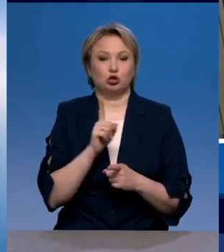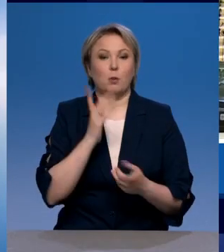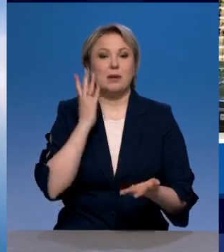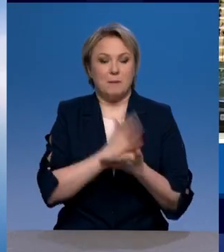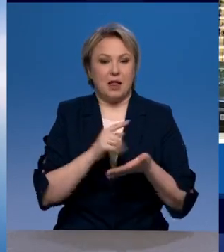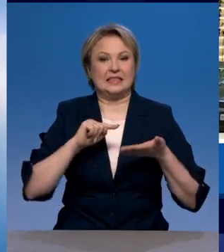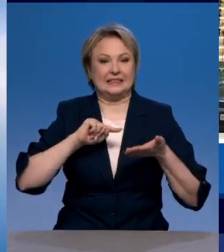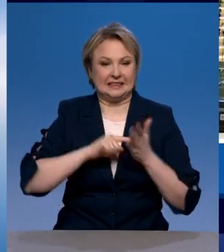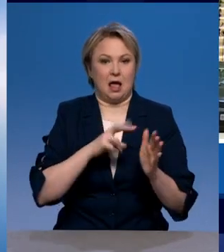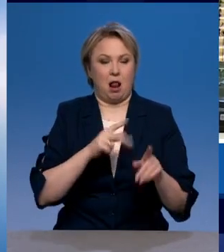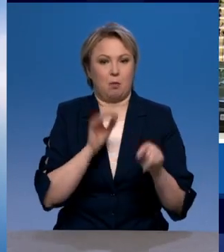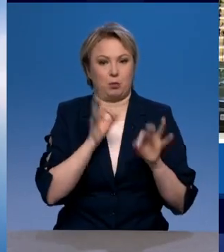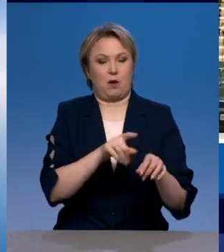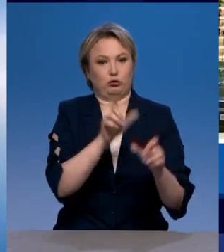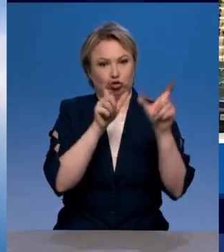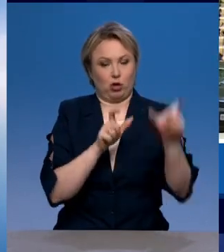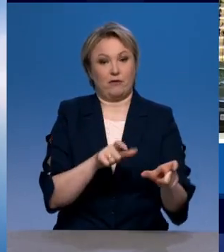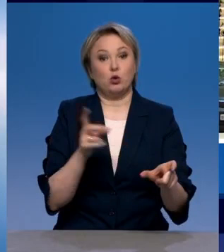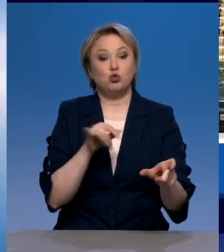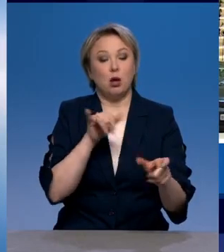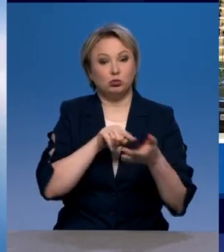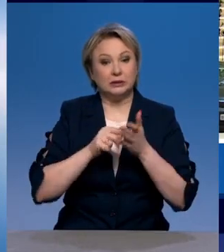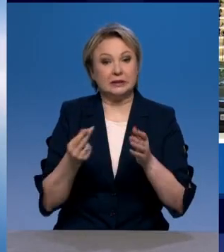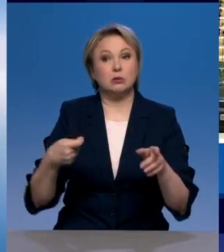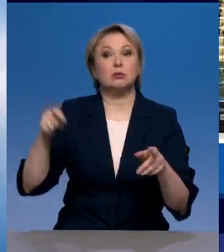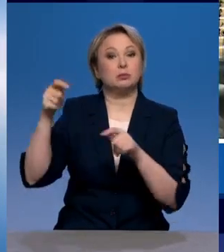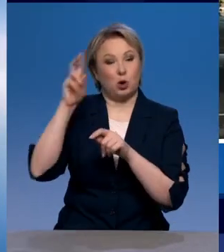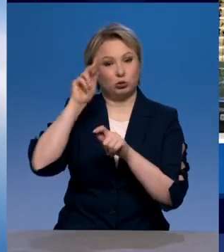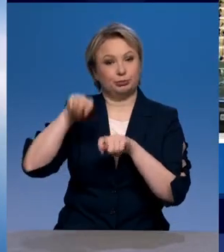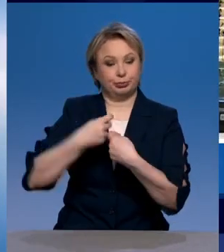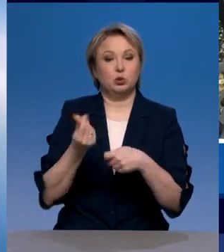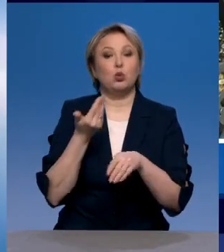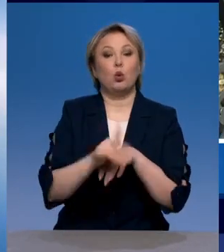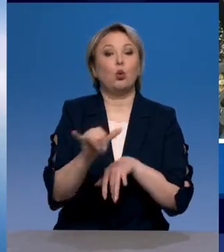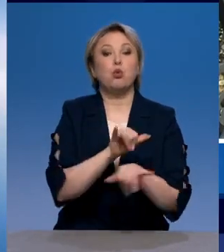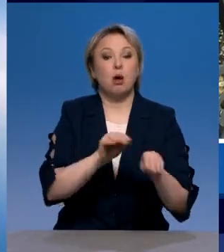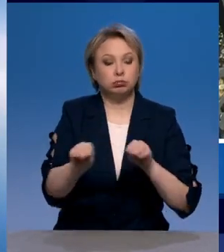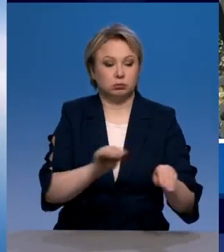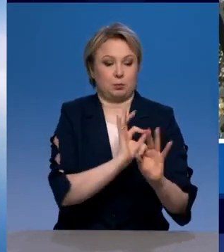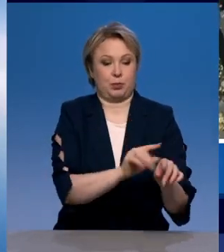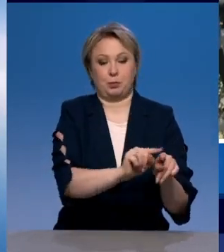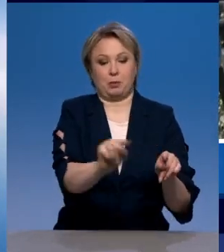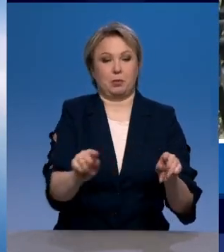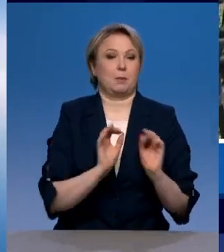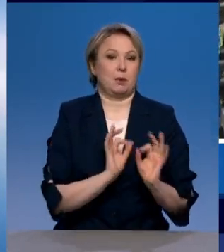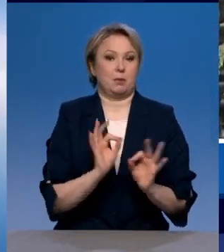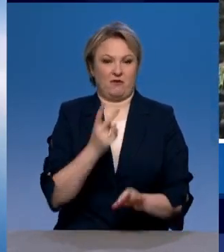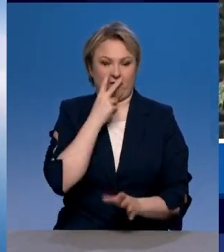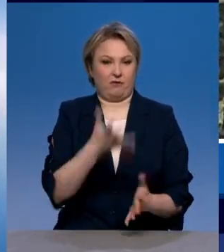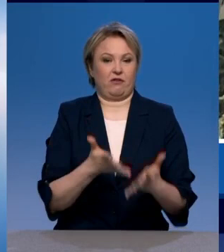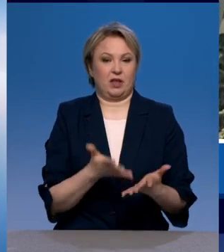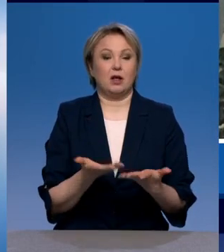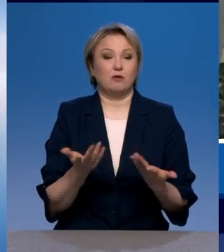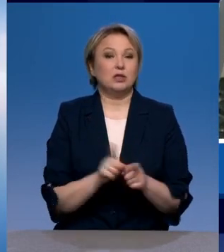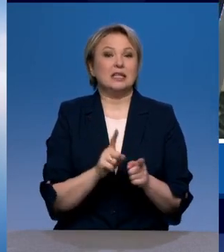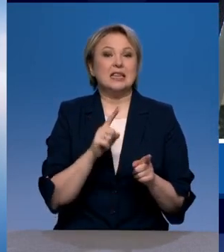характер, какая-то публичность должна для нас, естественно, быть неотъемлемой частью жизни, уже становиться. Мы живем в таком